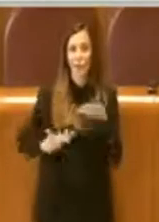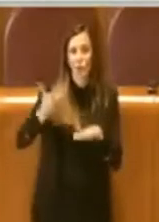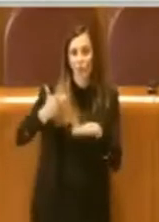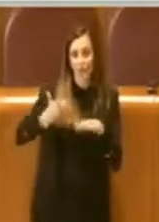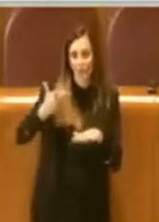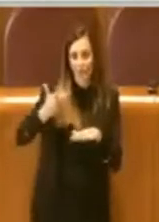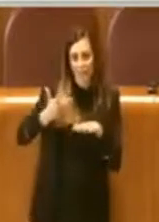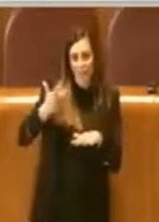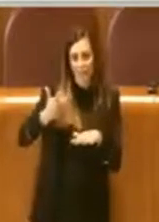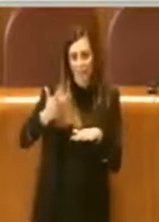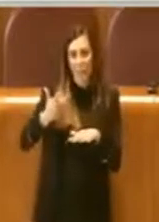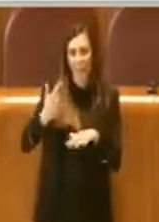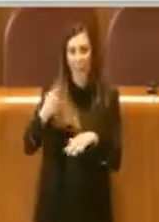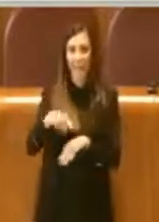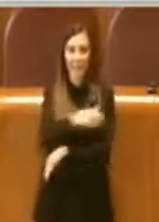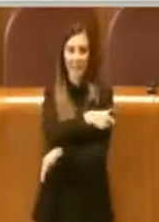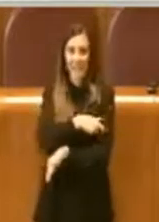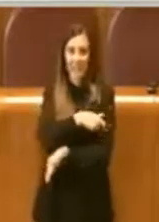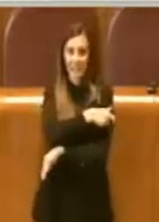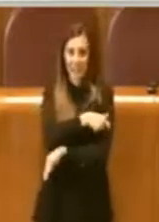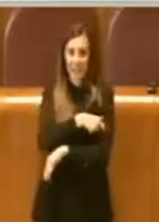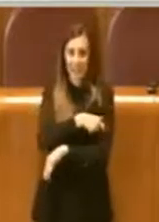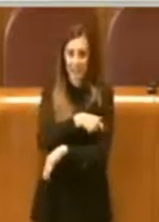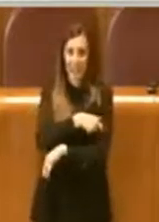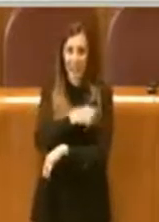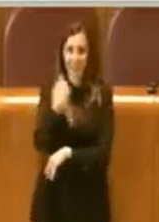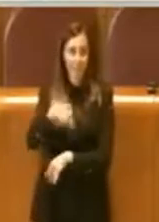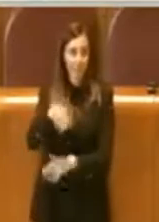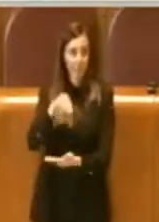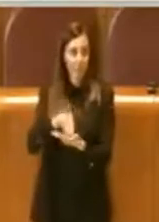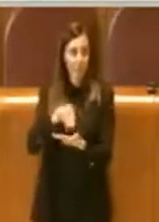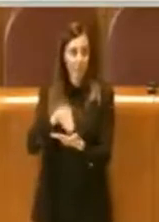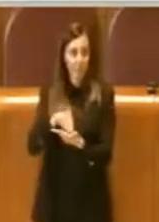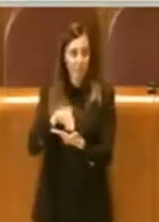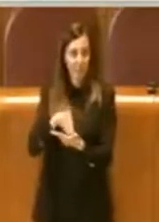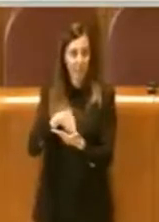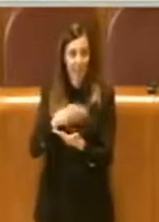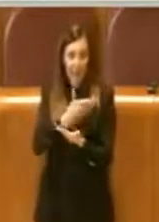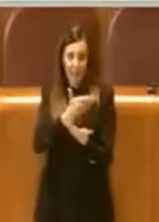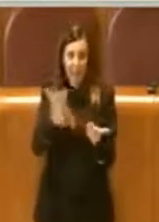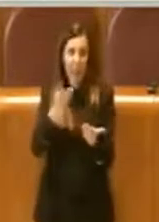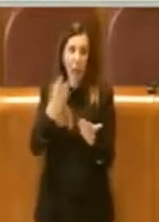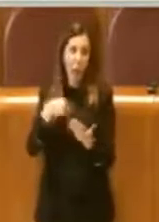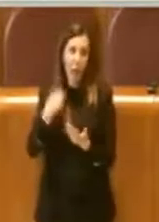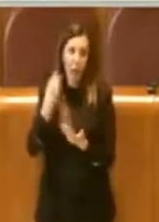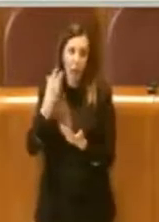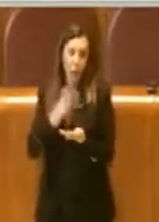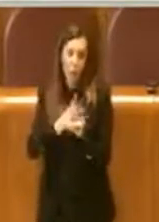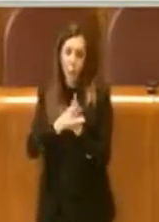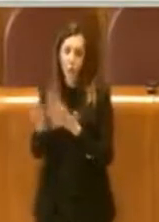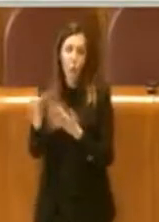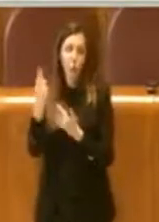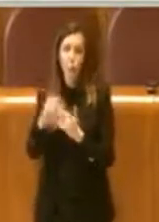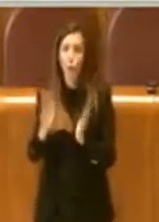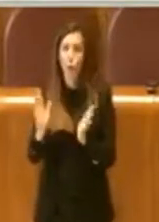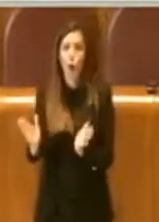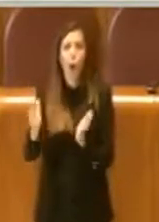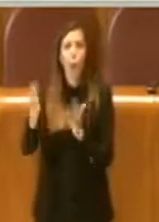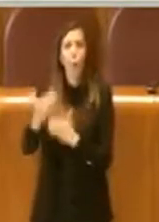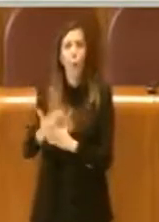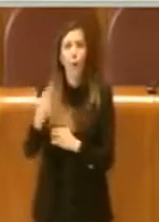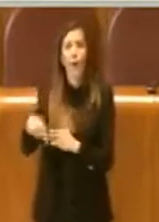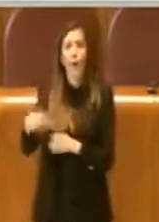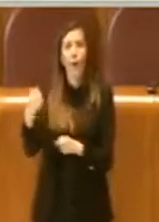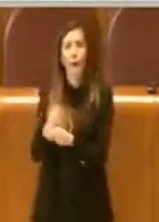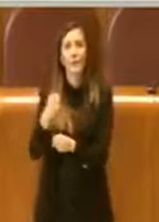sovrintendente, i sindacati qui presenti, ma i sindacati tutti, ma e tutto il comparto dei lavoratori del